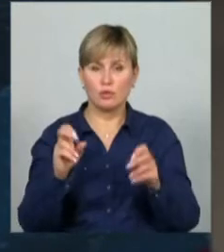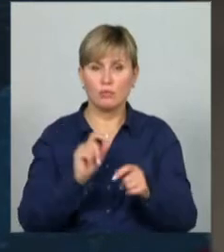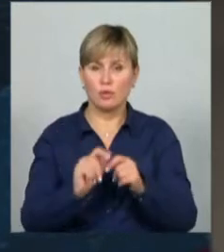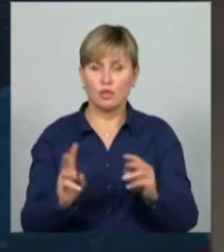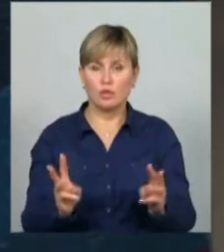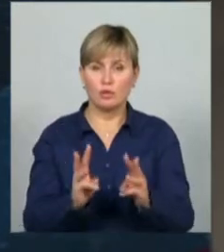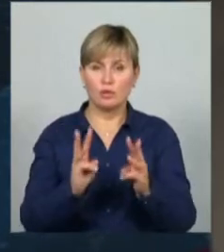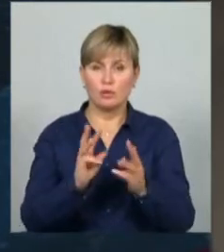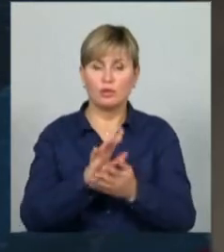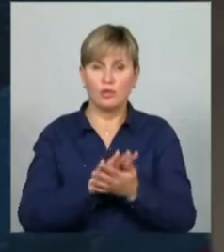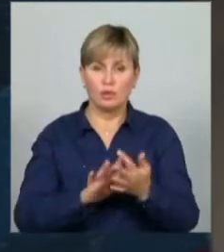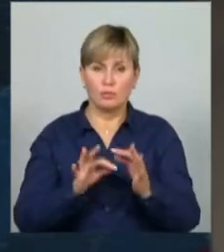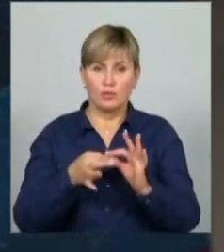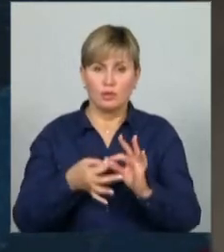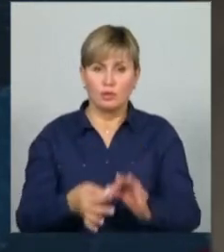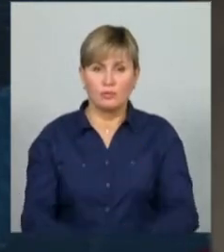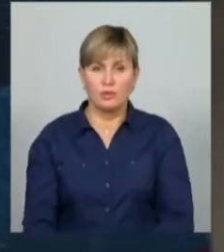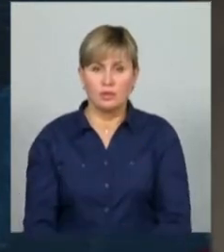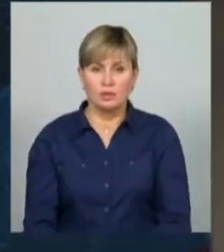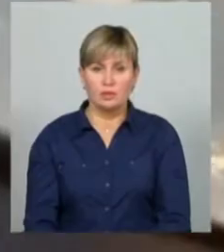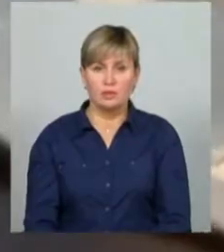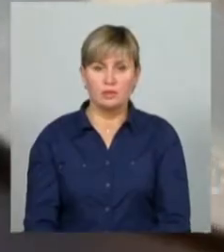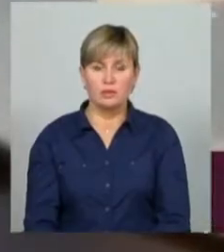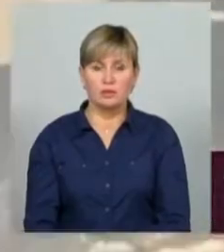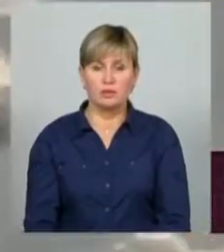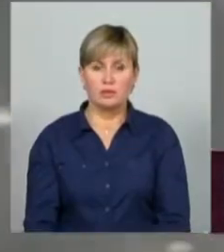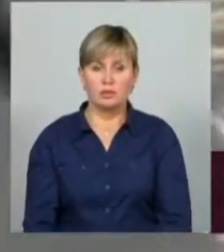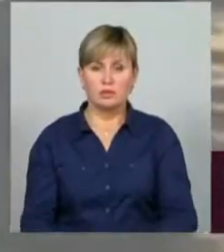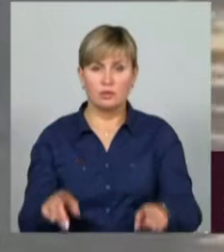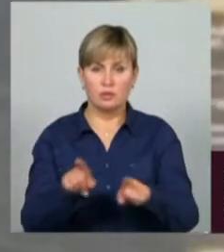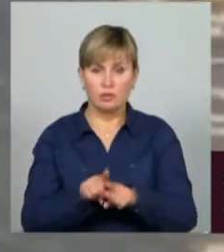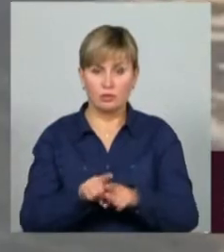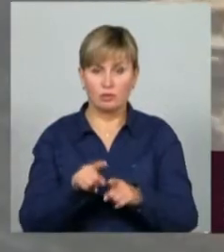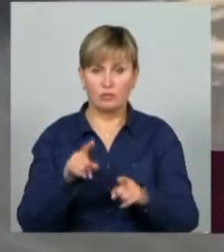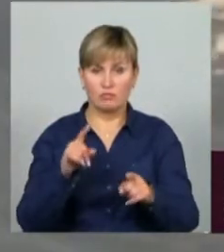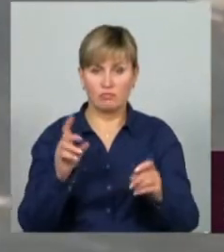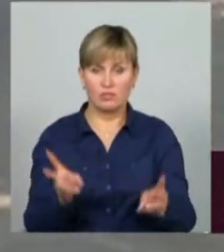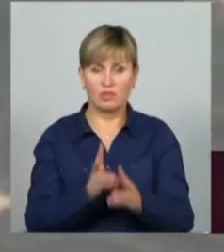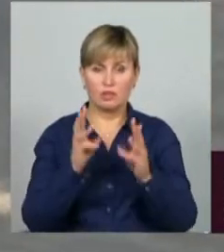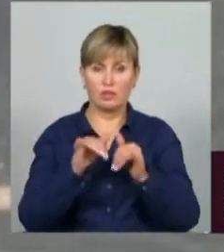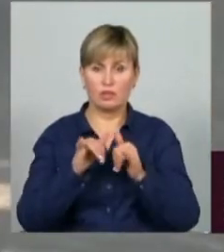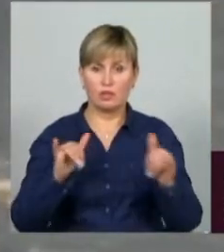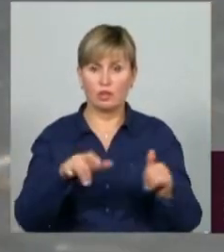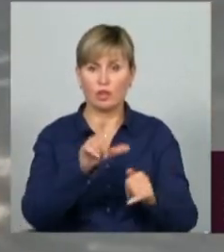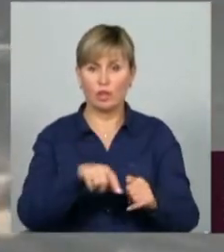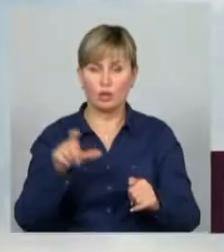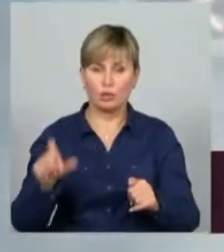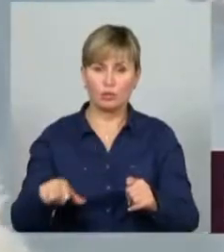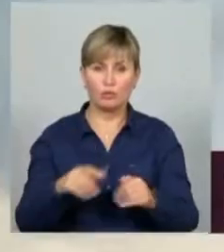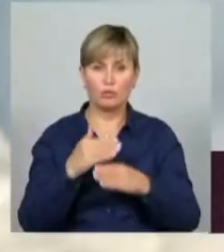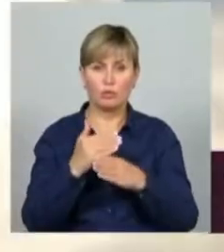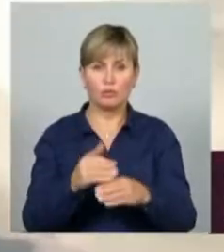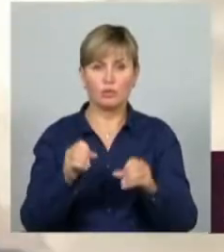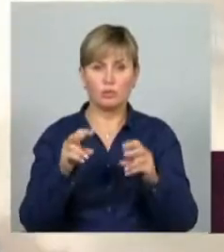поджога. Денис Земцов продолжит тему. С разбушевавшейся не на шутку стихией сотрудники противопожарных служб при